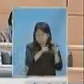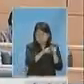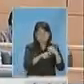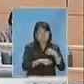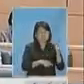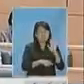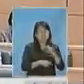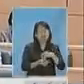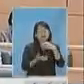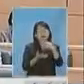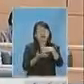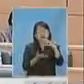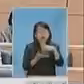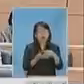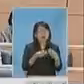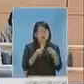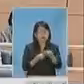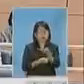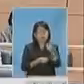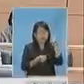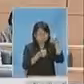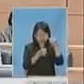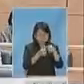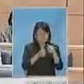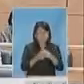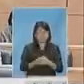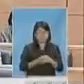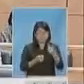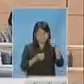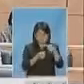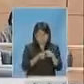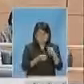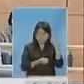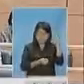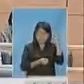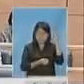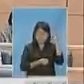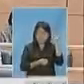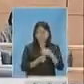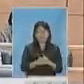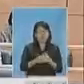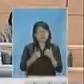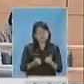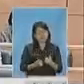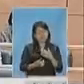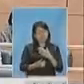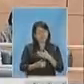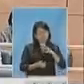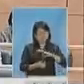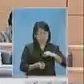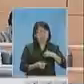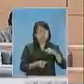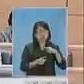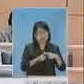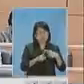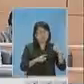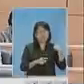เป็นอุทาหรณ์ให้คนเก็บเอาไปคิดว่าวันนี้ผมเองก็เจ็บ